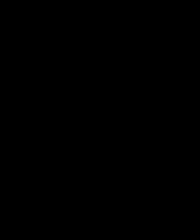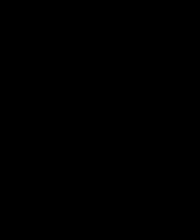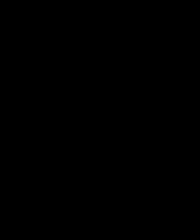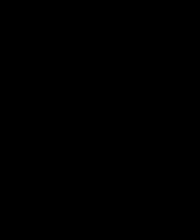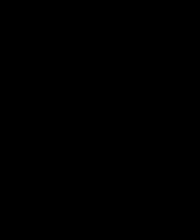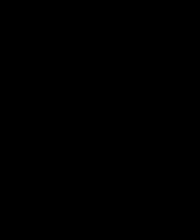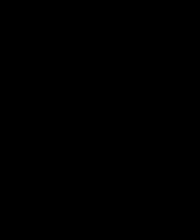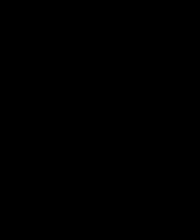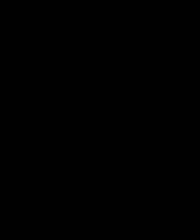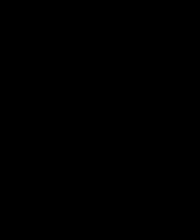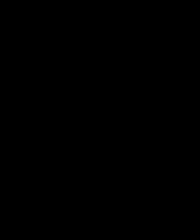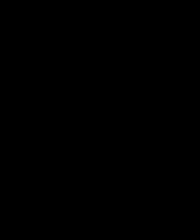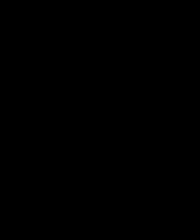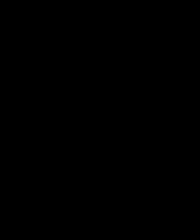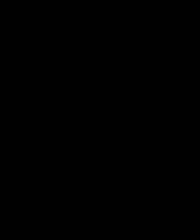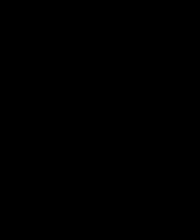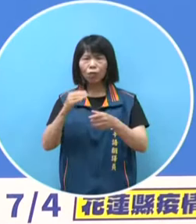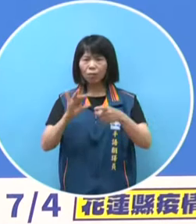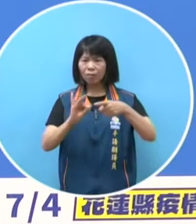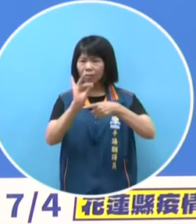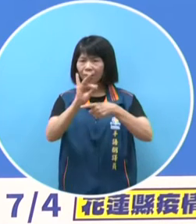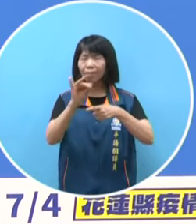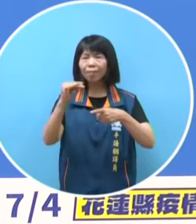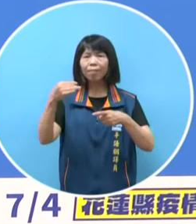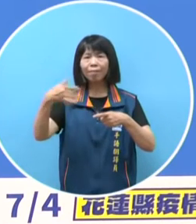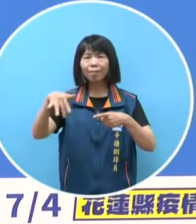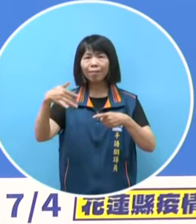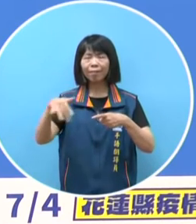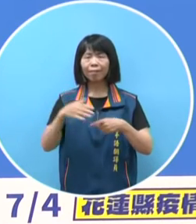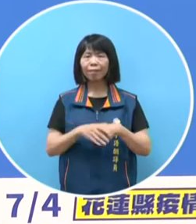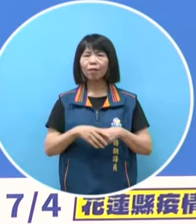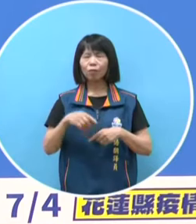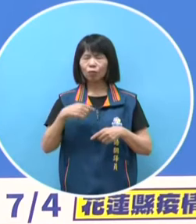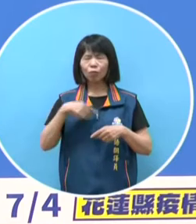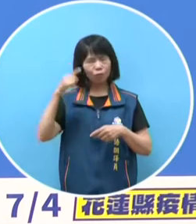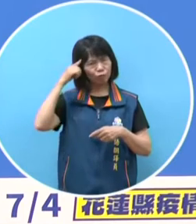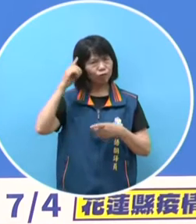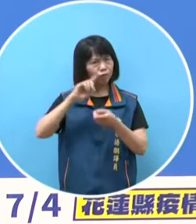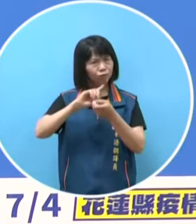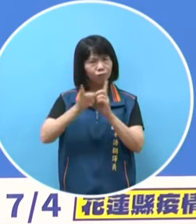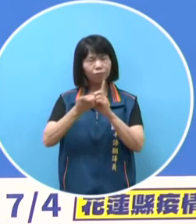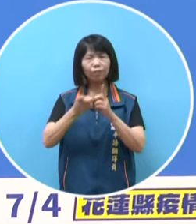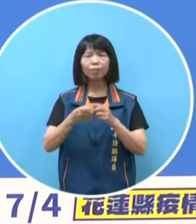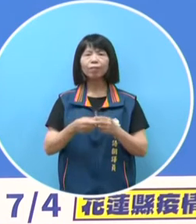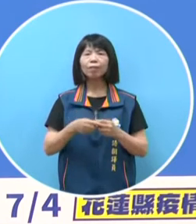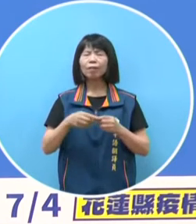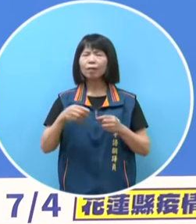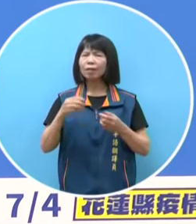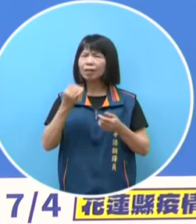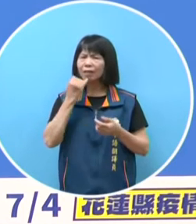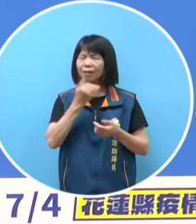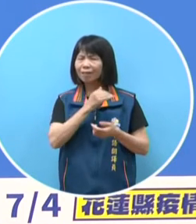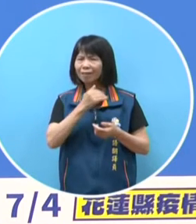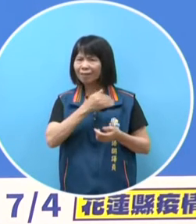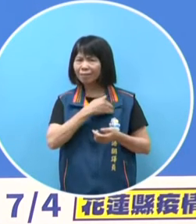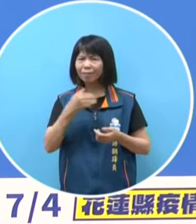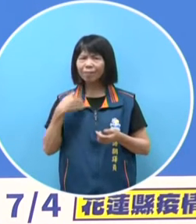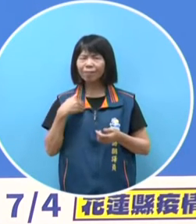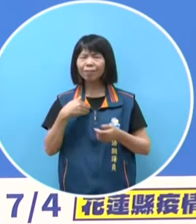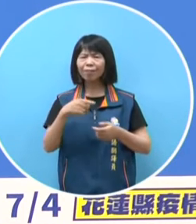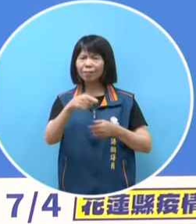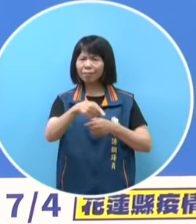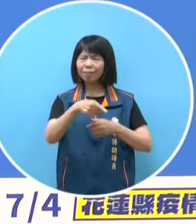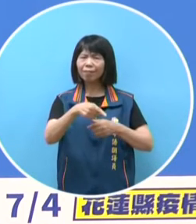些还没有达标的乡镇，我们会做出因地制宜的施打方式，或许是它的乡辖